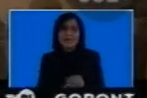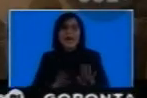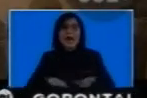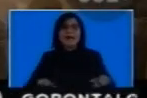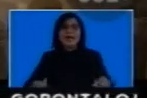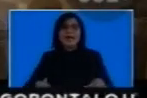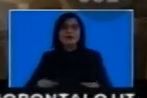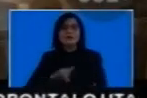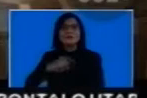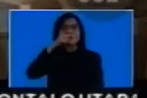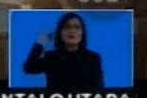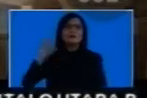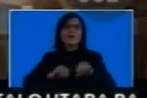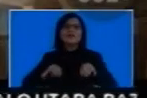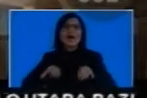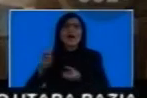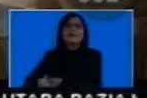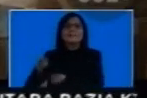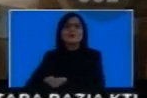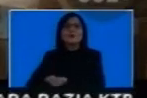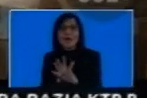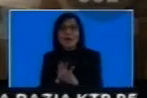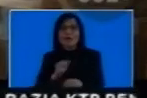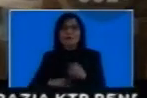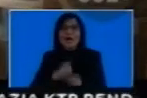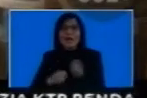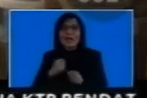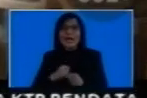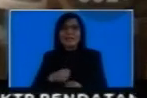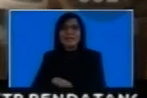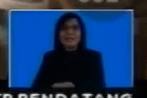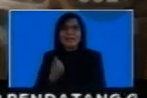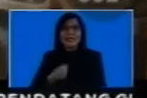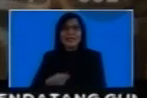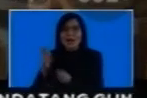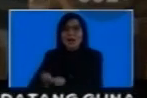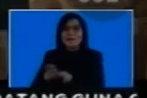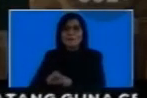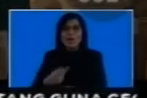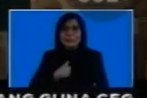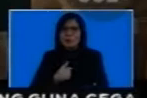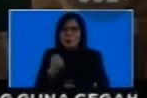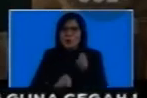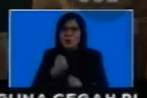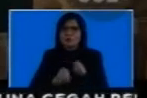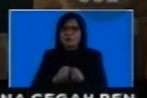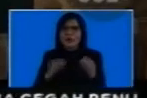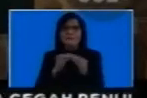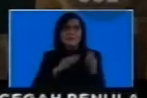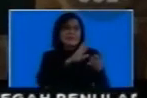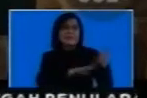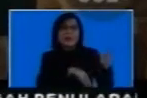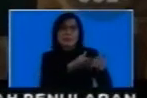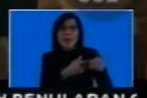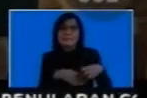sana, anak-anak itu sudah dengan orang tua ke kebun. Tapi saya berusaha untuk buatkan jadwal bagaimana supaya